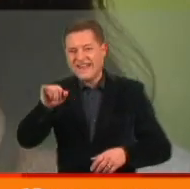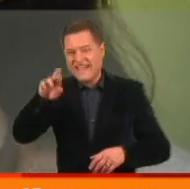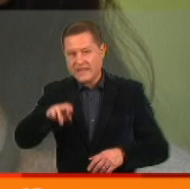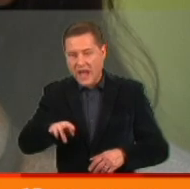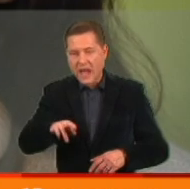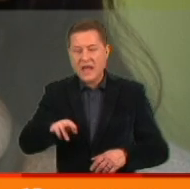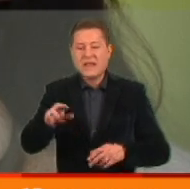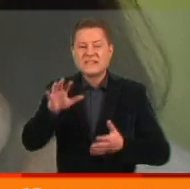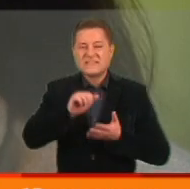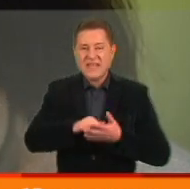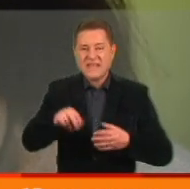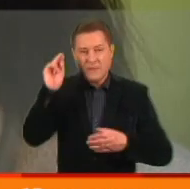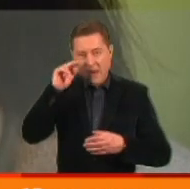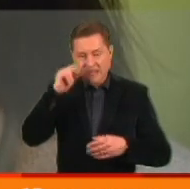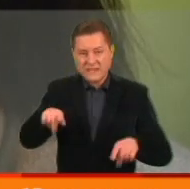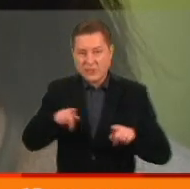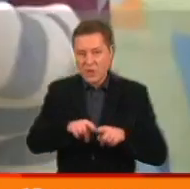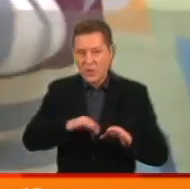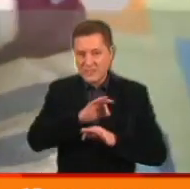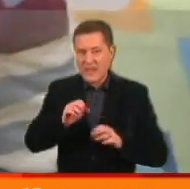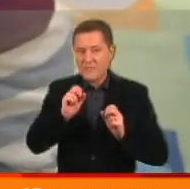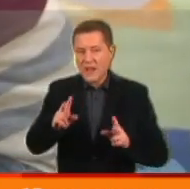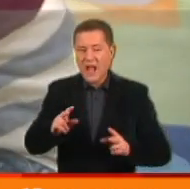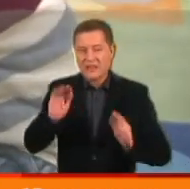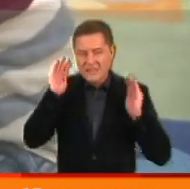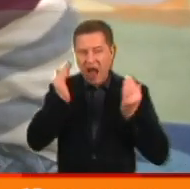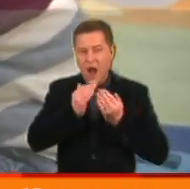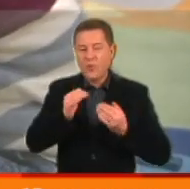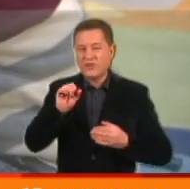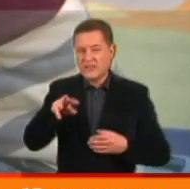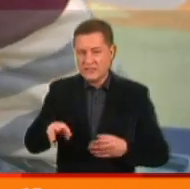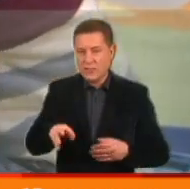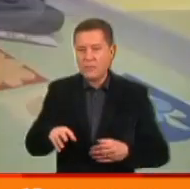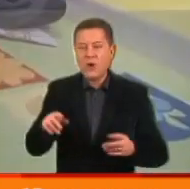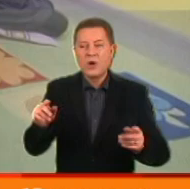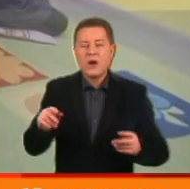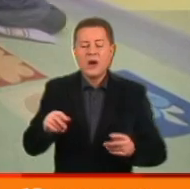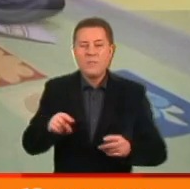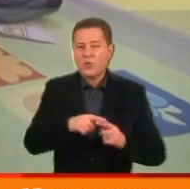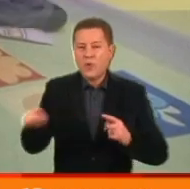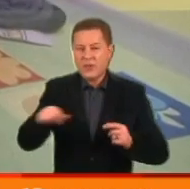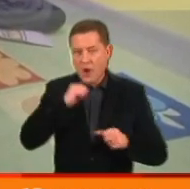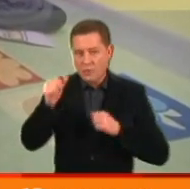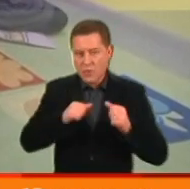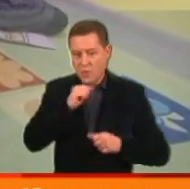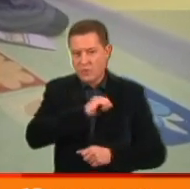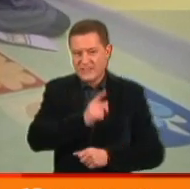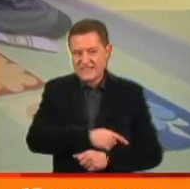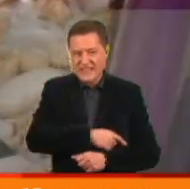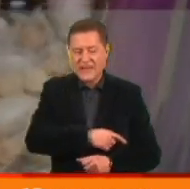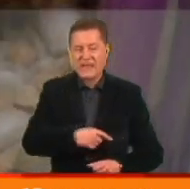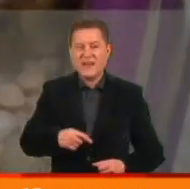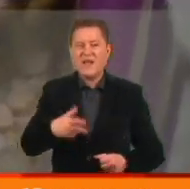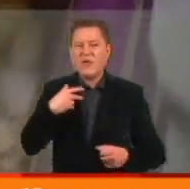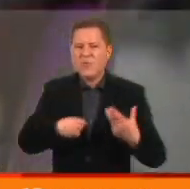займатися по такій схемі, як займатися з дітками-аутистами. Де тільки не лікують та чого тільки не роблять. Протягом року сильні психотропні ліки,